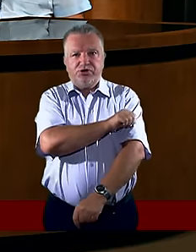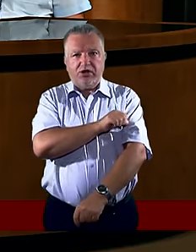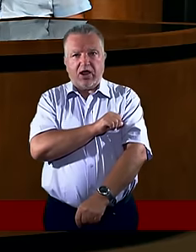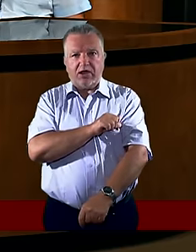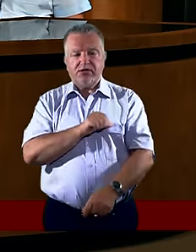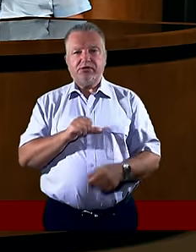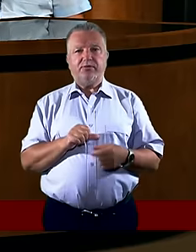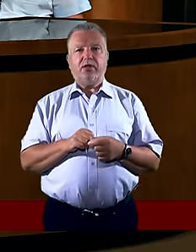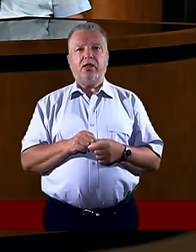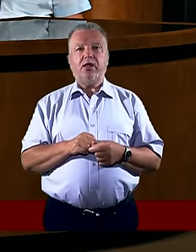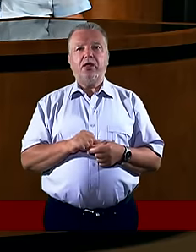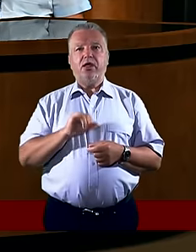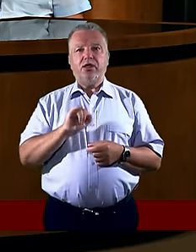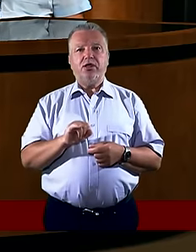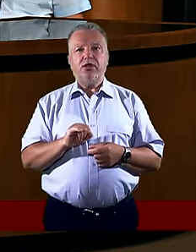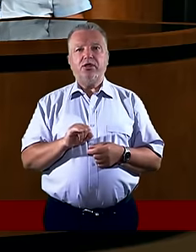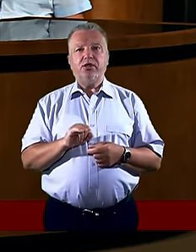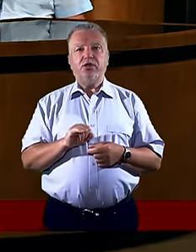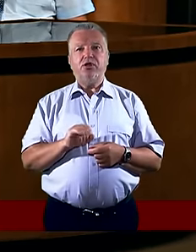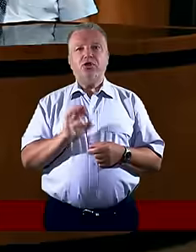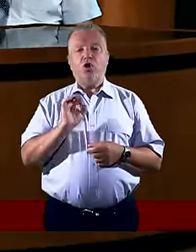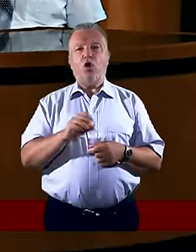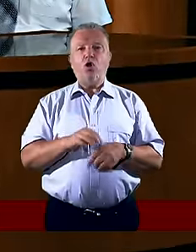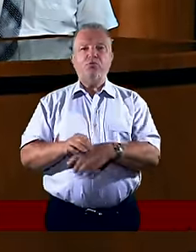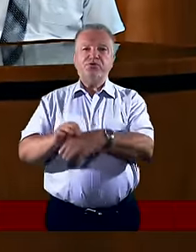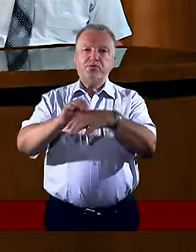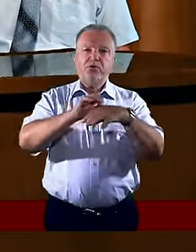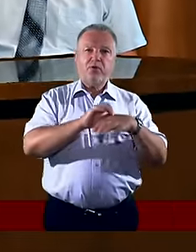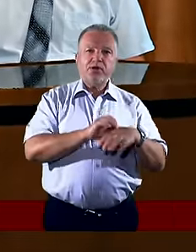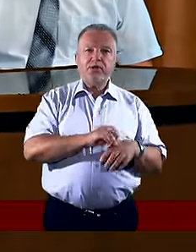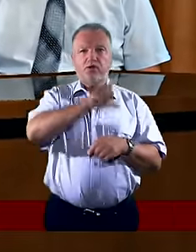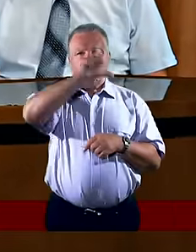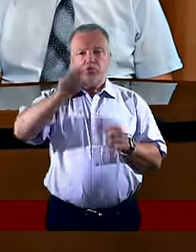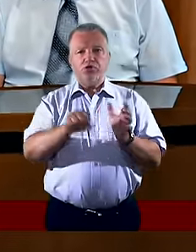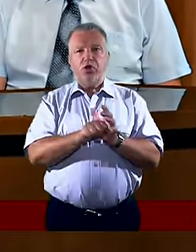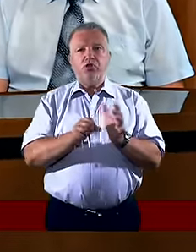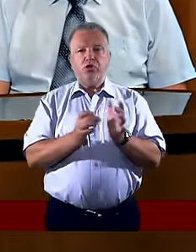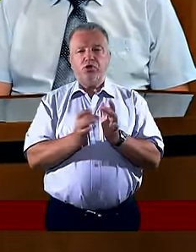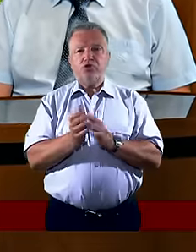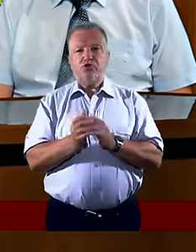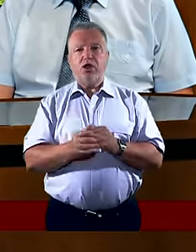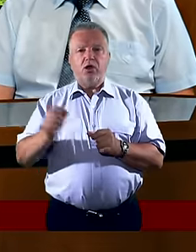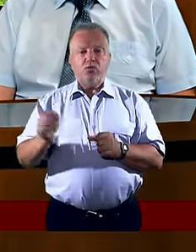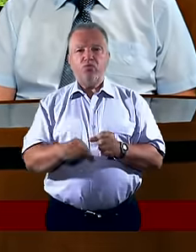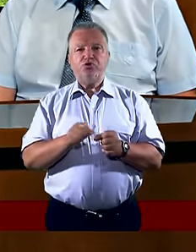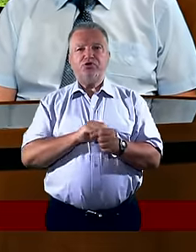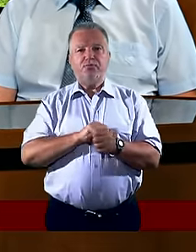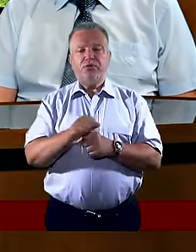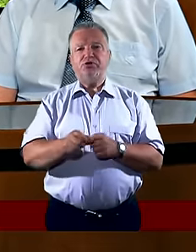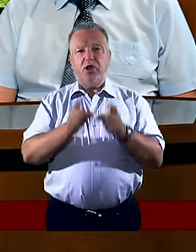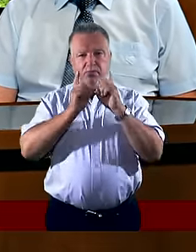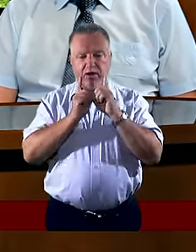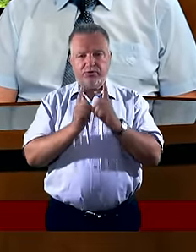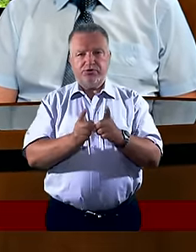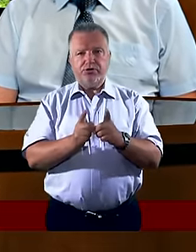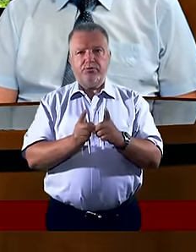żeby przyprowadzać ludzi do Jezusa, żeby oni za tym Jezusem poszli, też musi być autentyczne i takie, które jest odbiciem